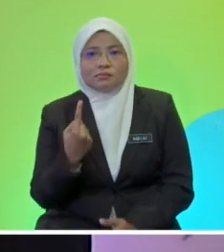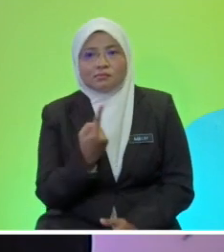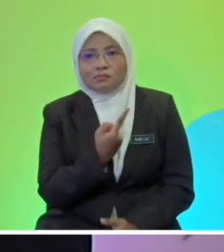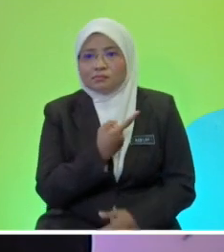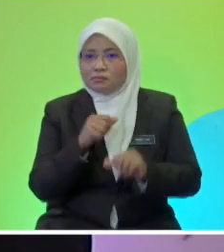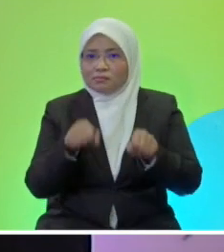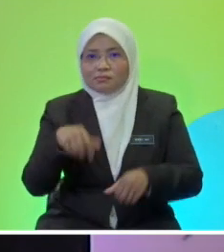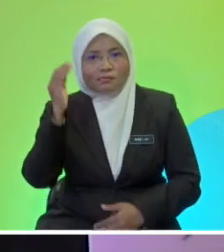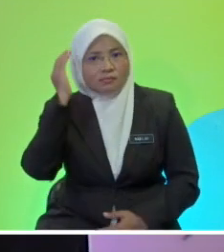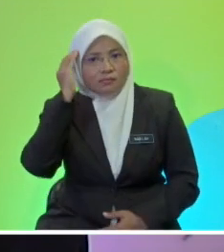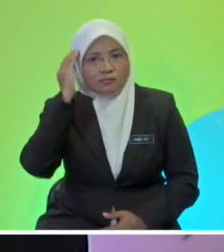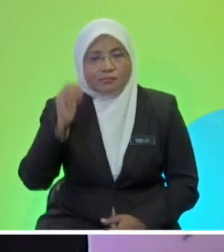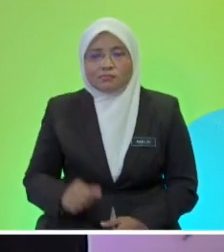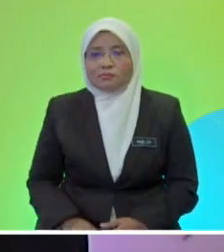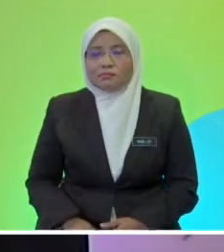sana